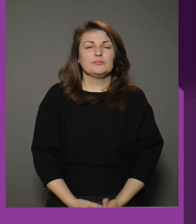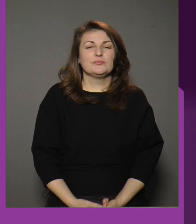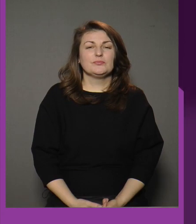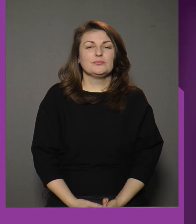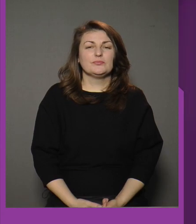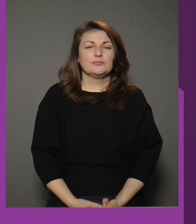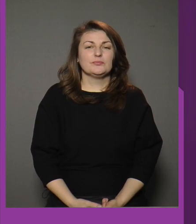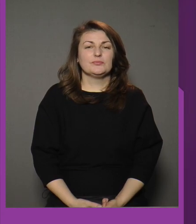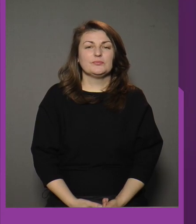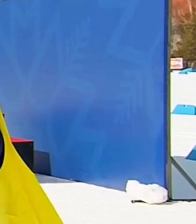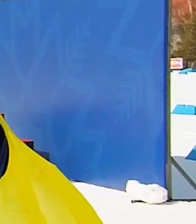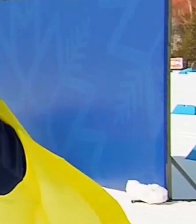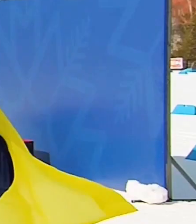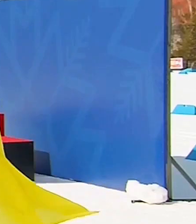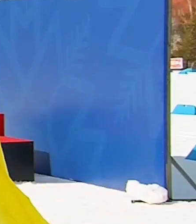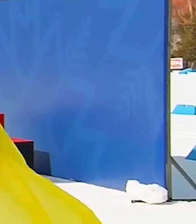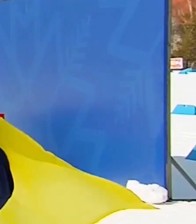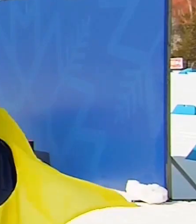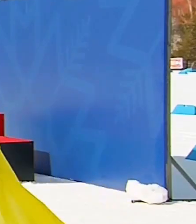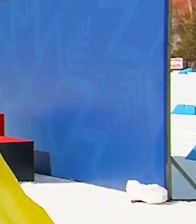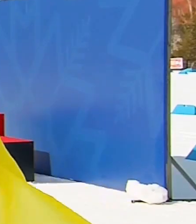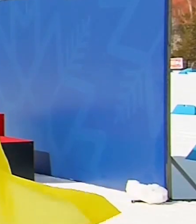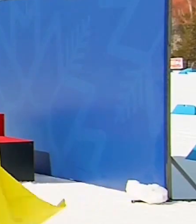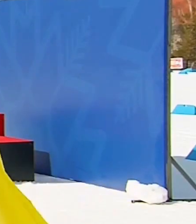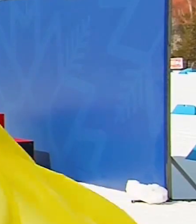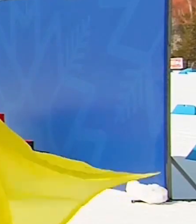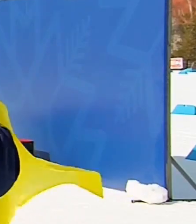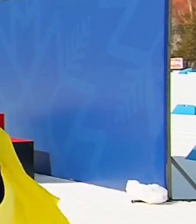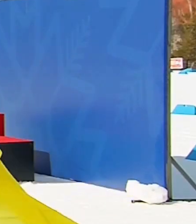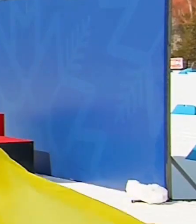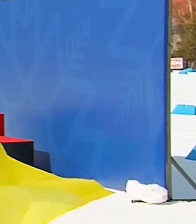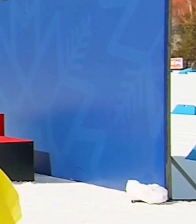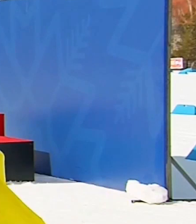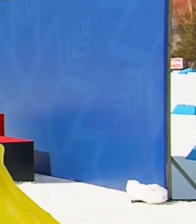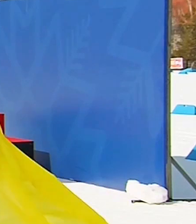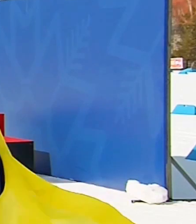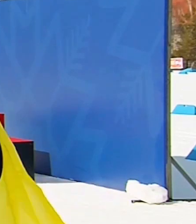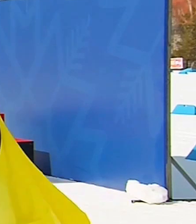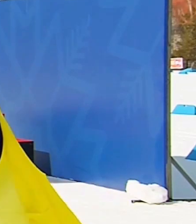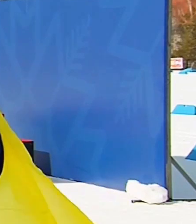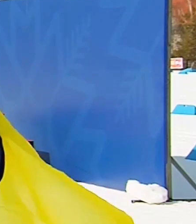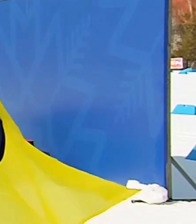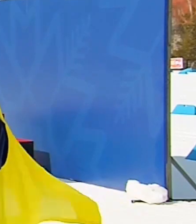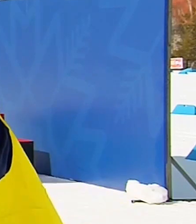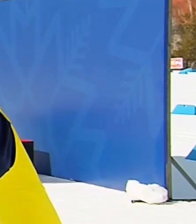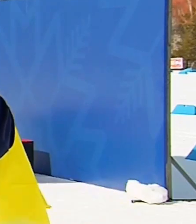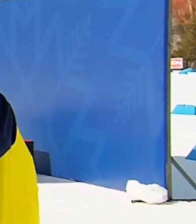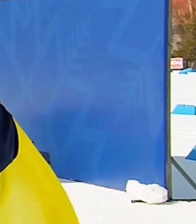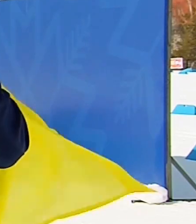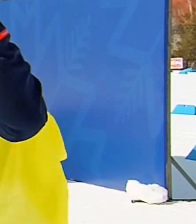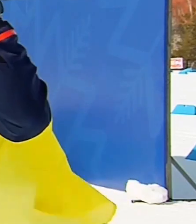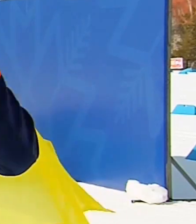до старту ще я відчув себе більше впевненим, я не сумнівався, і це була моя мета. А після